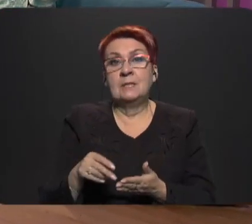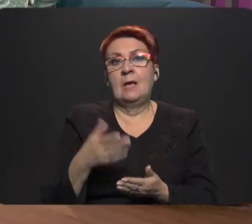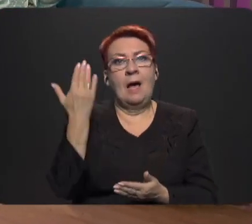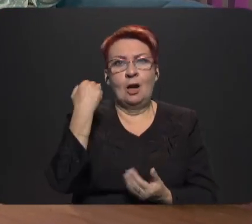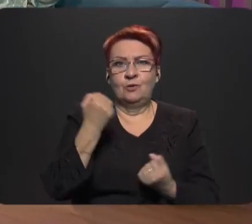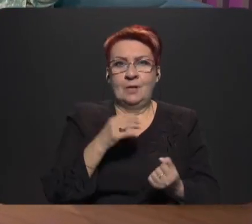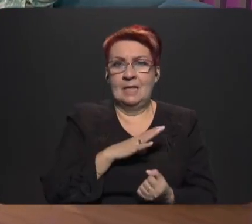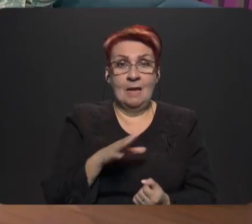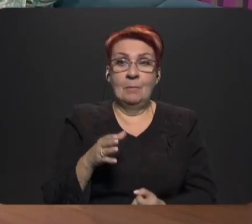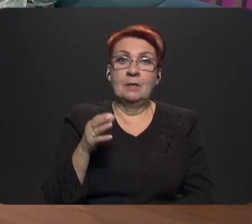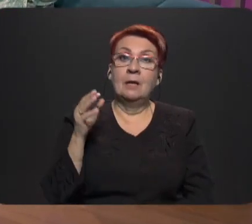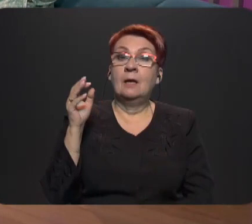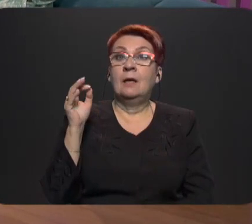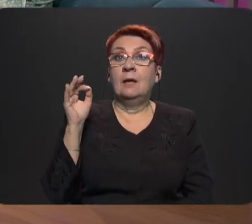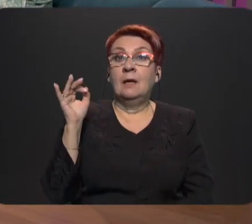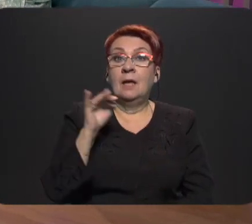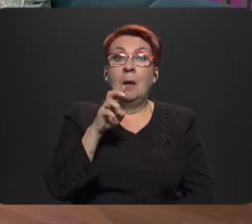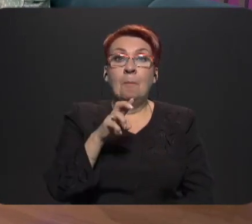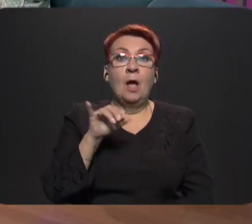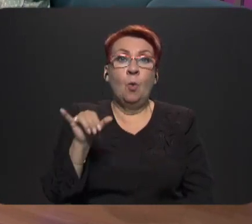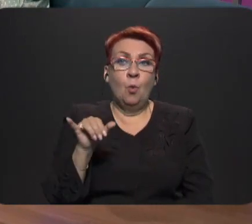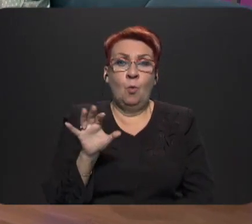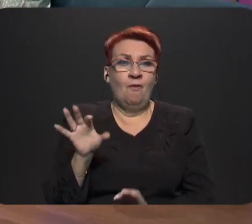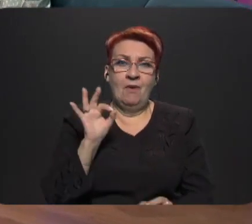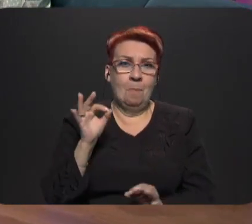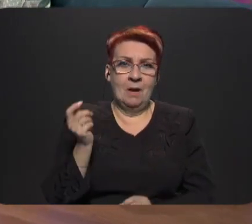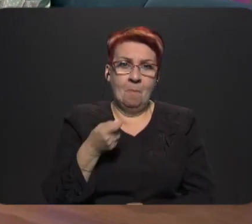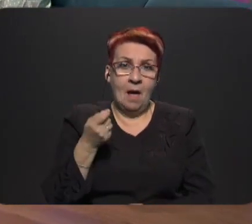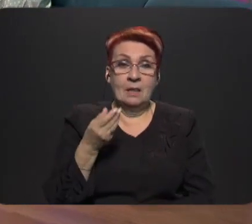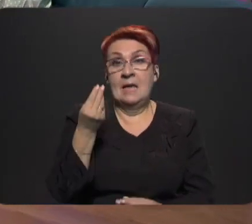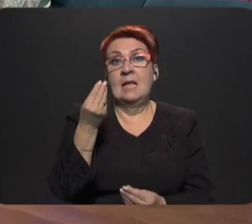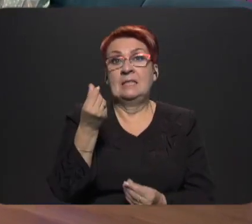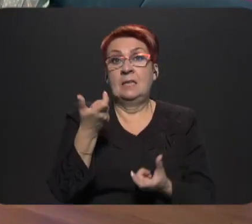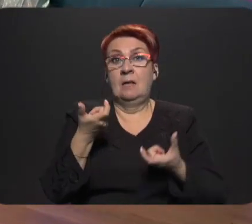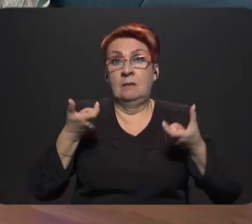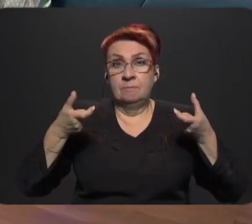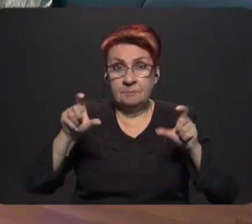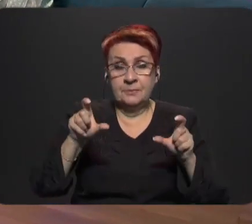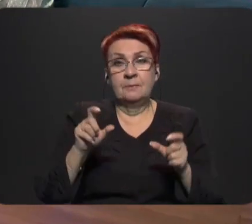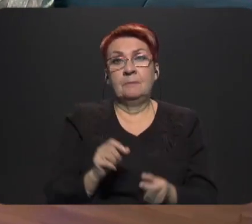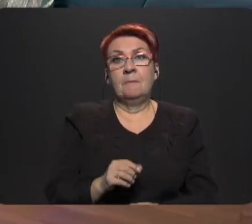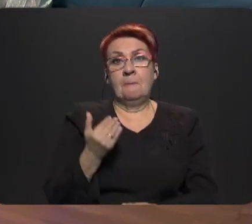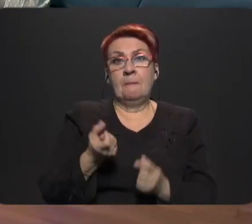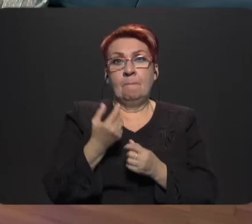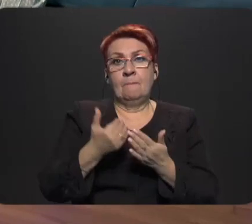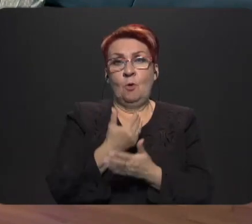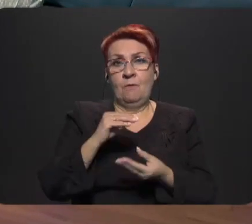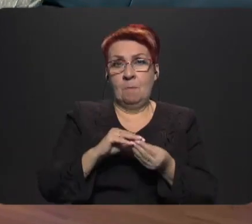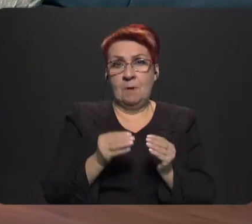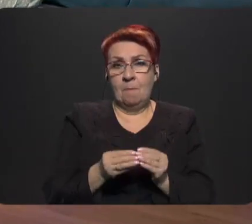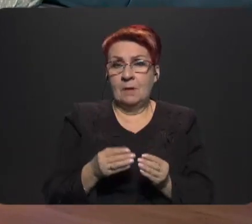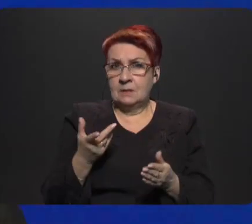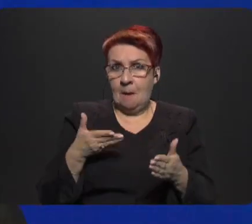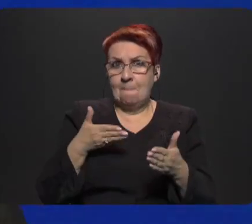кредиту. Да и выбора из подержанных автомобилей вообще нет. Вообще с каждым месяцем поисков появляются новые проблемы. Можно ли эти